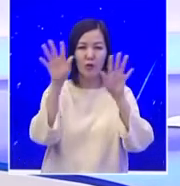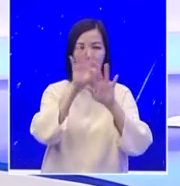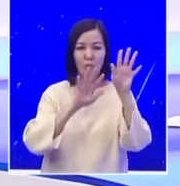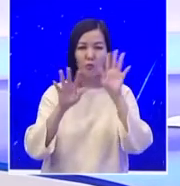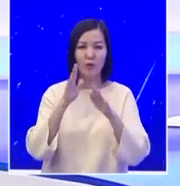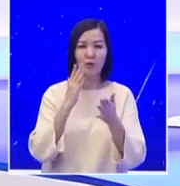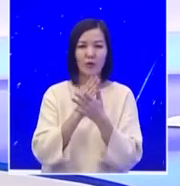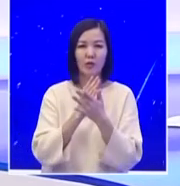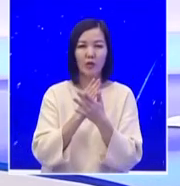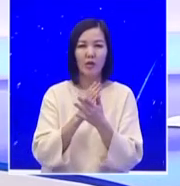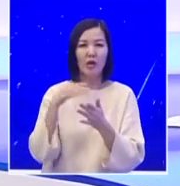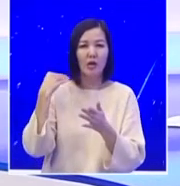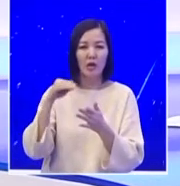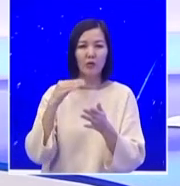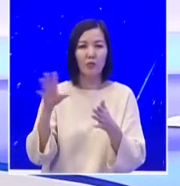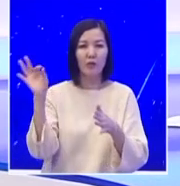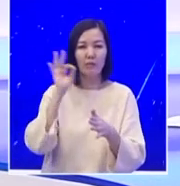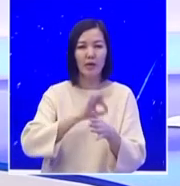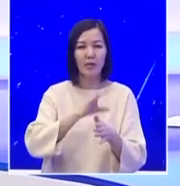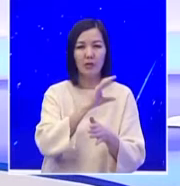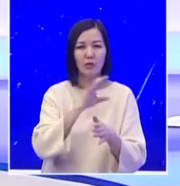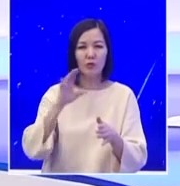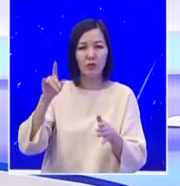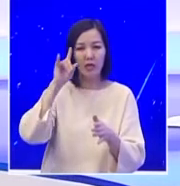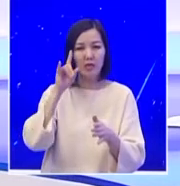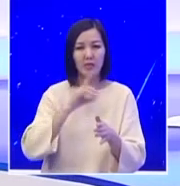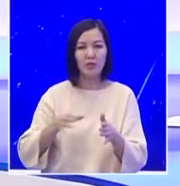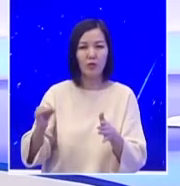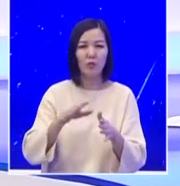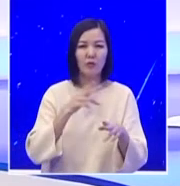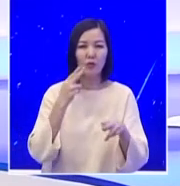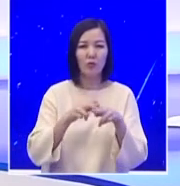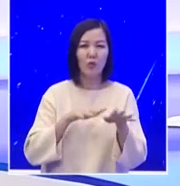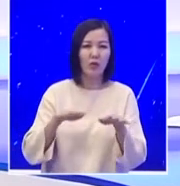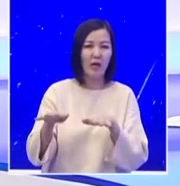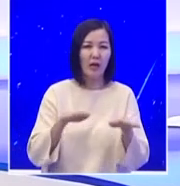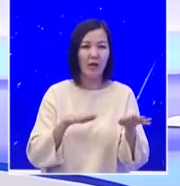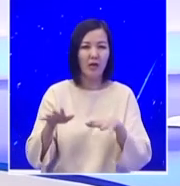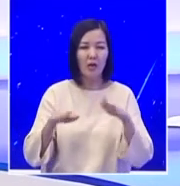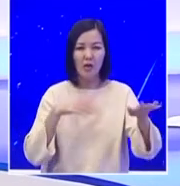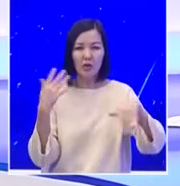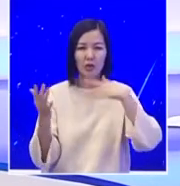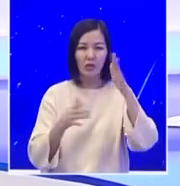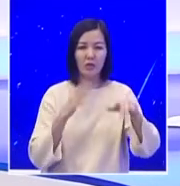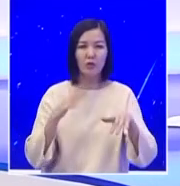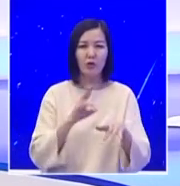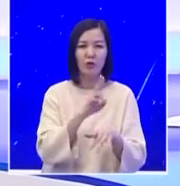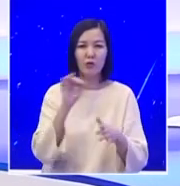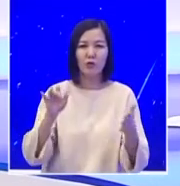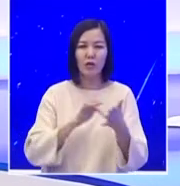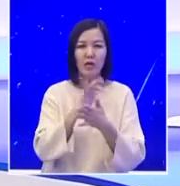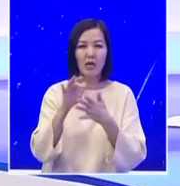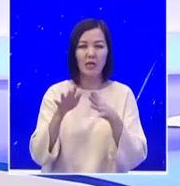Қазгидромет өкілдерінің мәліметінше Ақтөбе, Батыс және солтүстік Қазақстан облыстарында көктайғақ бұрқасын жел соғады. Нұрсұлтан